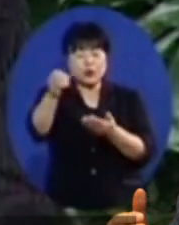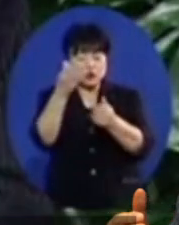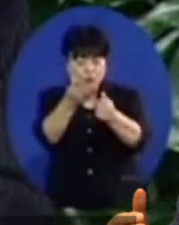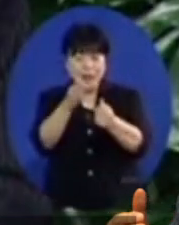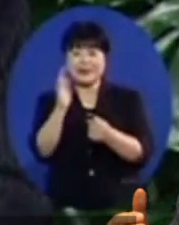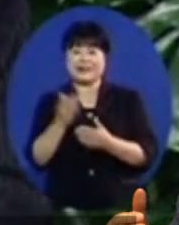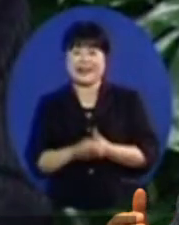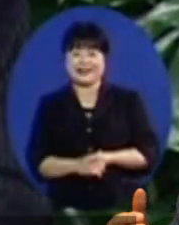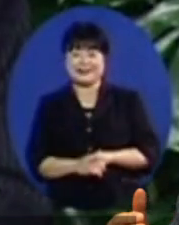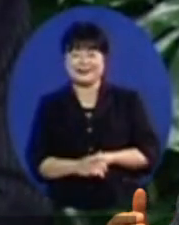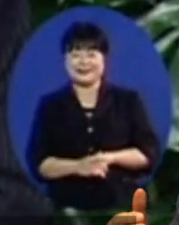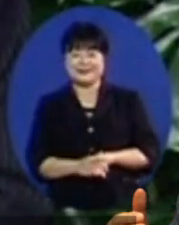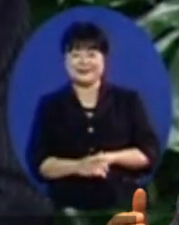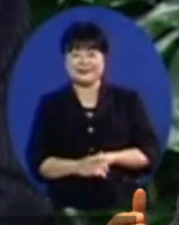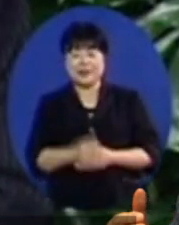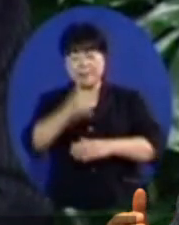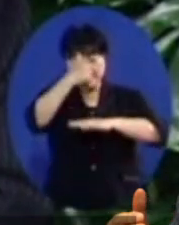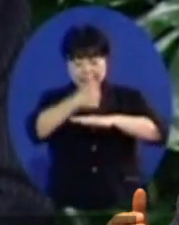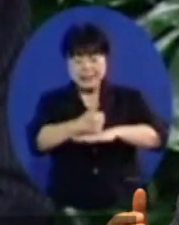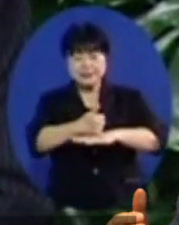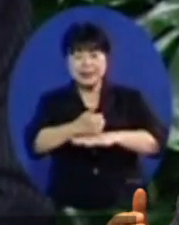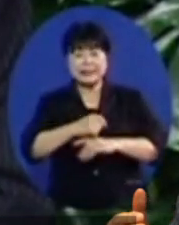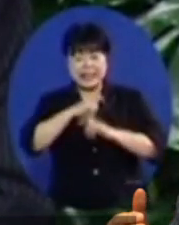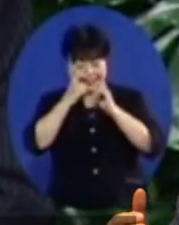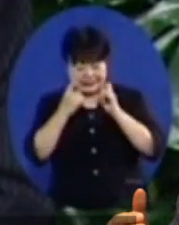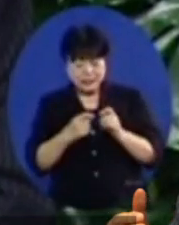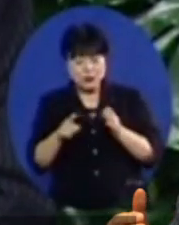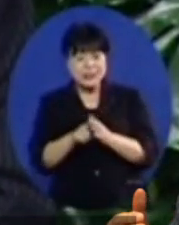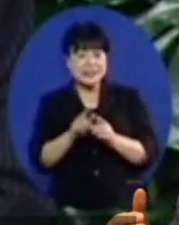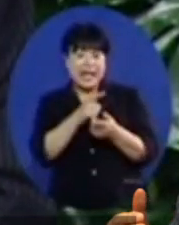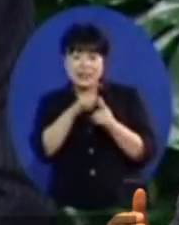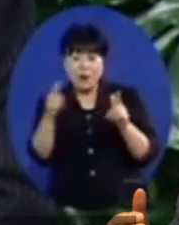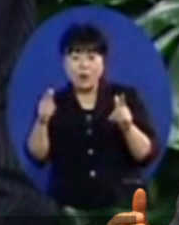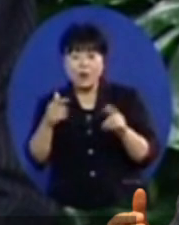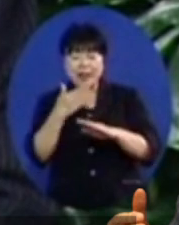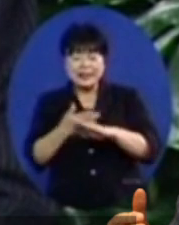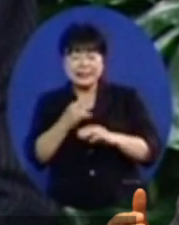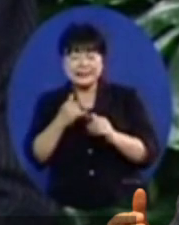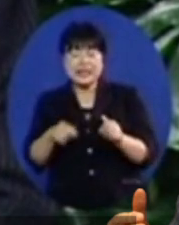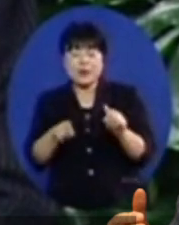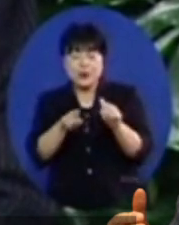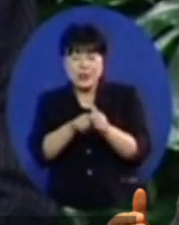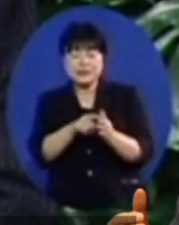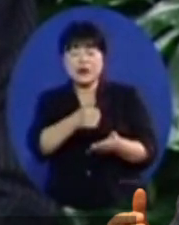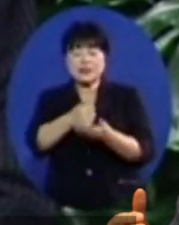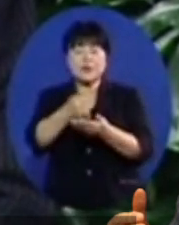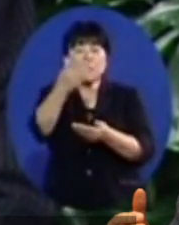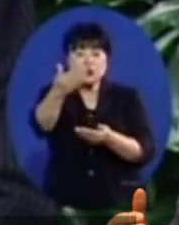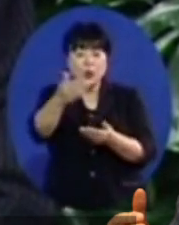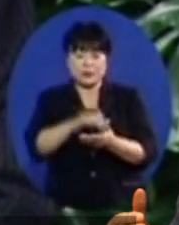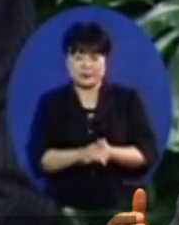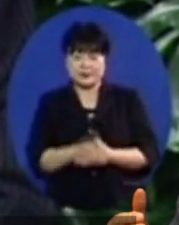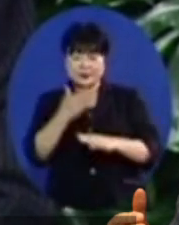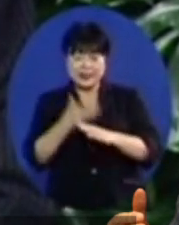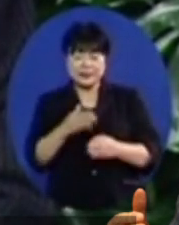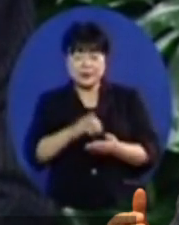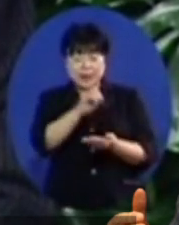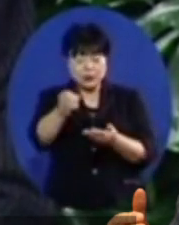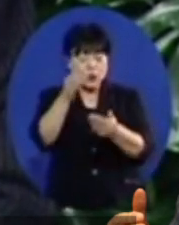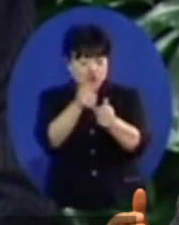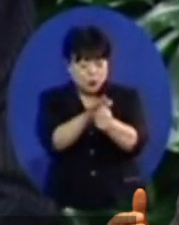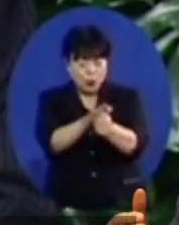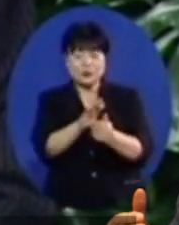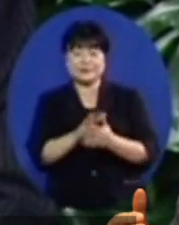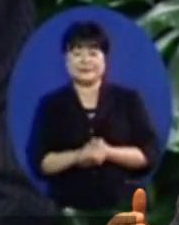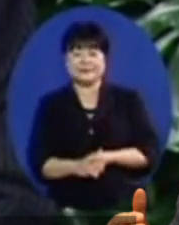것입니다. 종국적으로 내 자신만 위해서 살지 말고 남을 섬기기 위해서, 남과 나누기 위해서 살아야